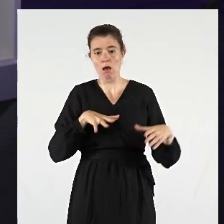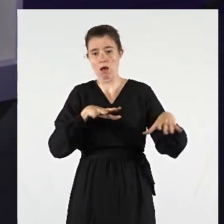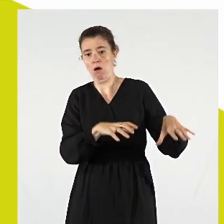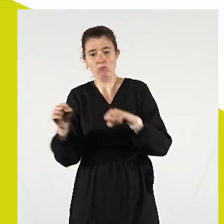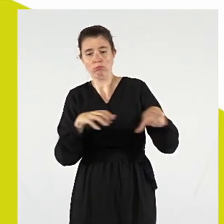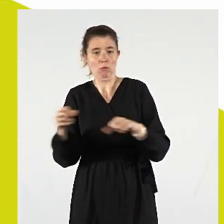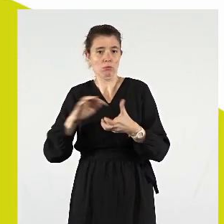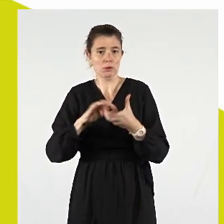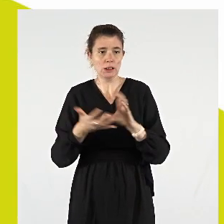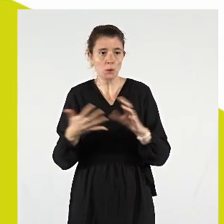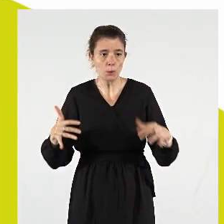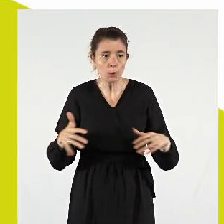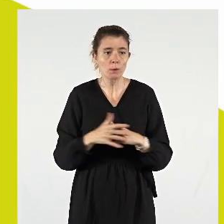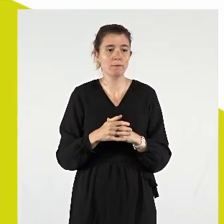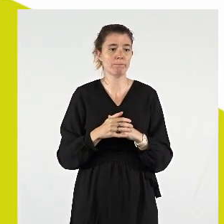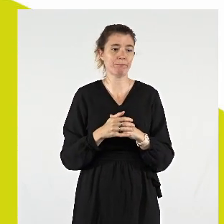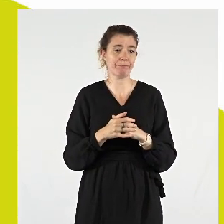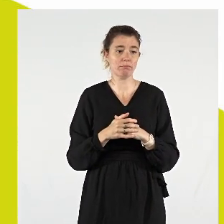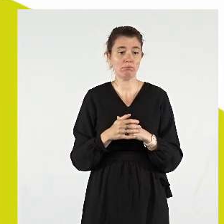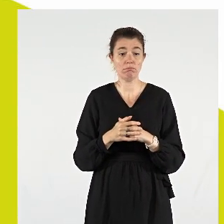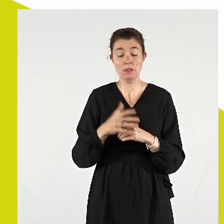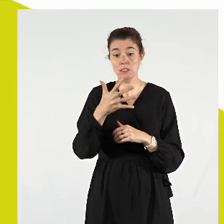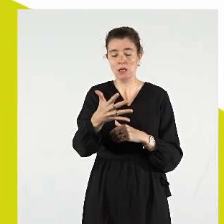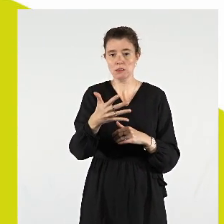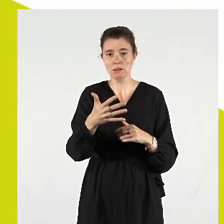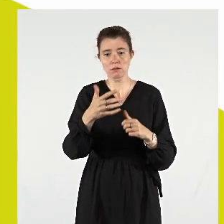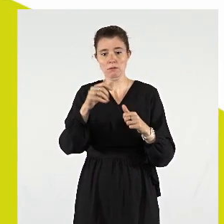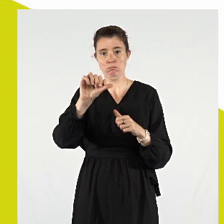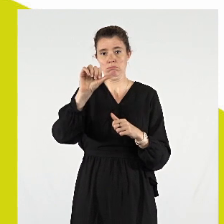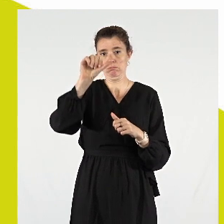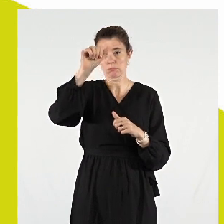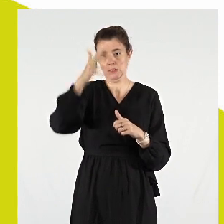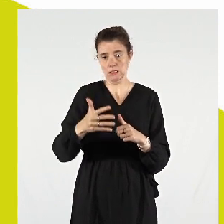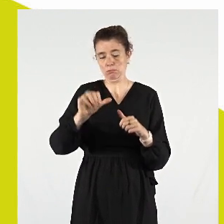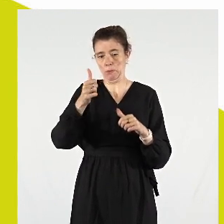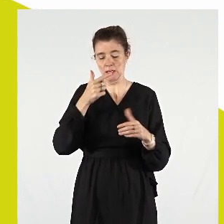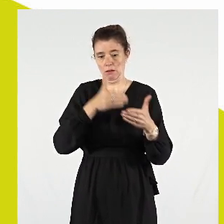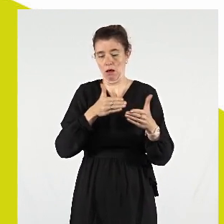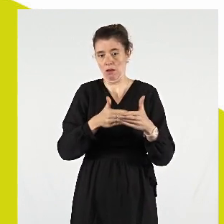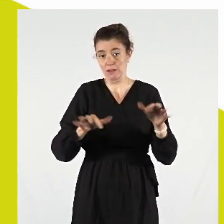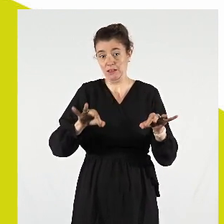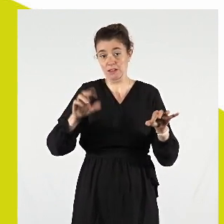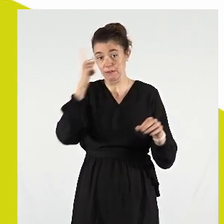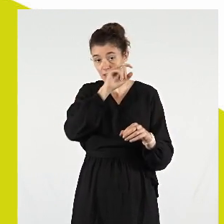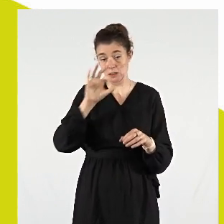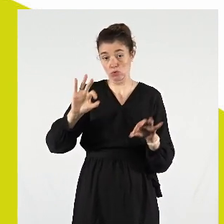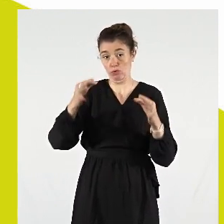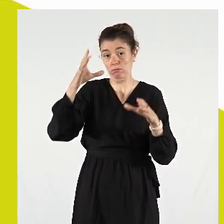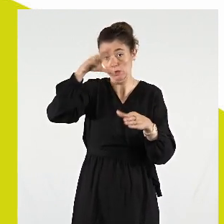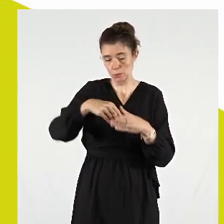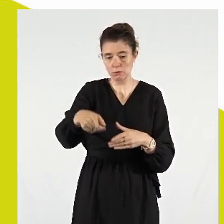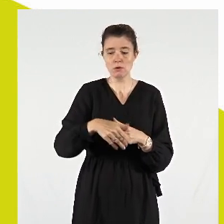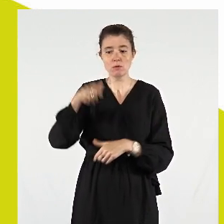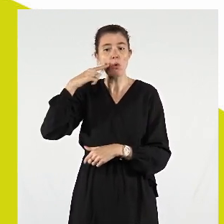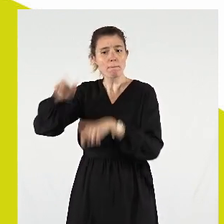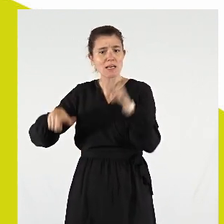contexte extrêmement délicat pour les équipes, mais aussi pour les directeurs, pour les agents d'encadrement, qui sont aspirés